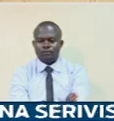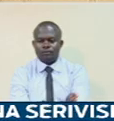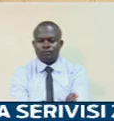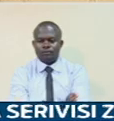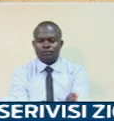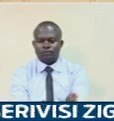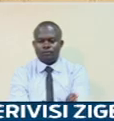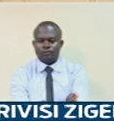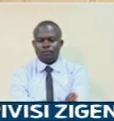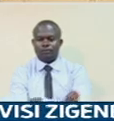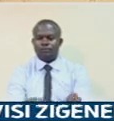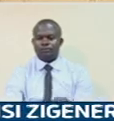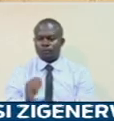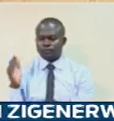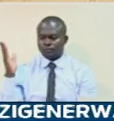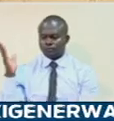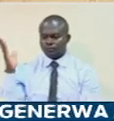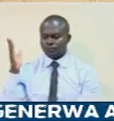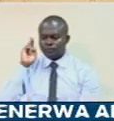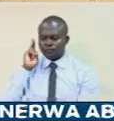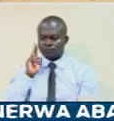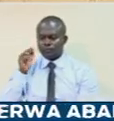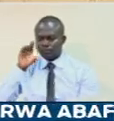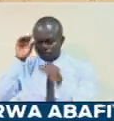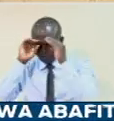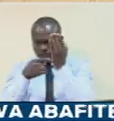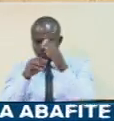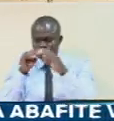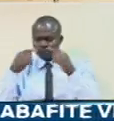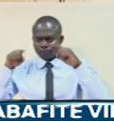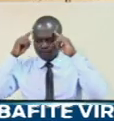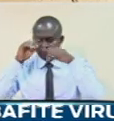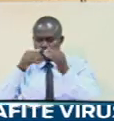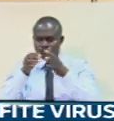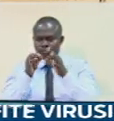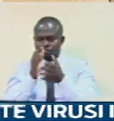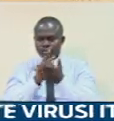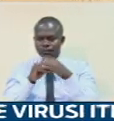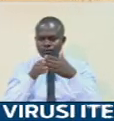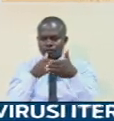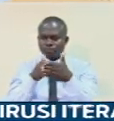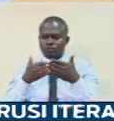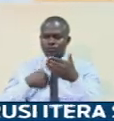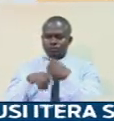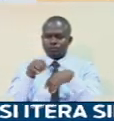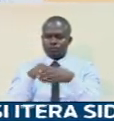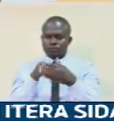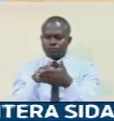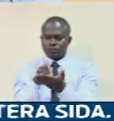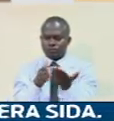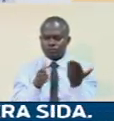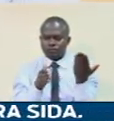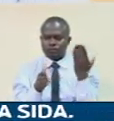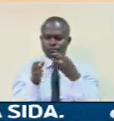Uri niyo saba umukobwa ufite ubumuga bwo kutavuga ariko wize ibijyanye n'ikoranabuhanga muri kaminuza arasobanura zimwe mu nzitizi abafite ubumuga bahura nazo.